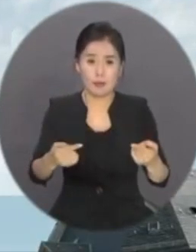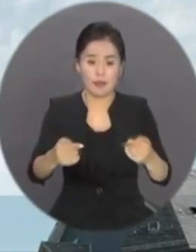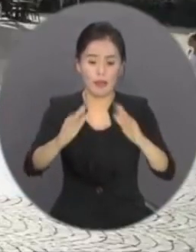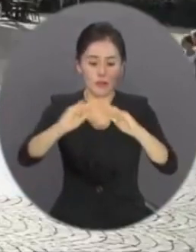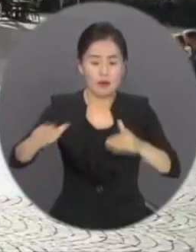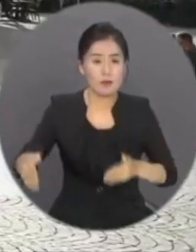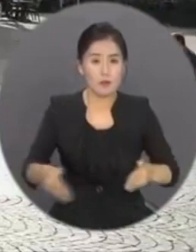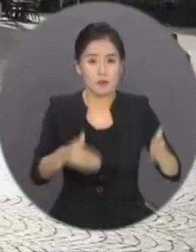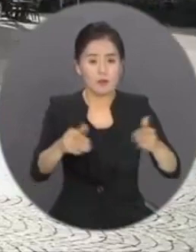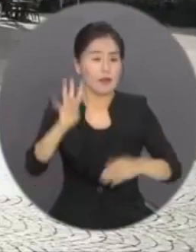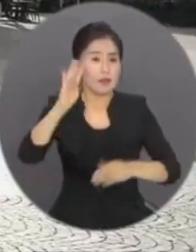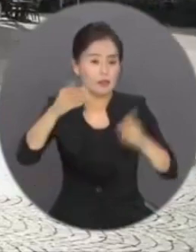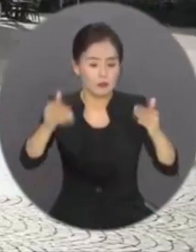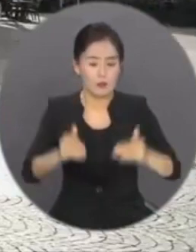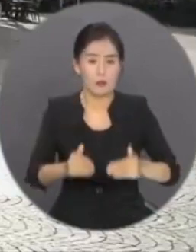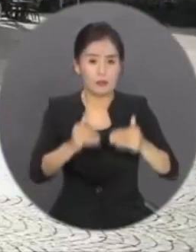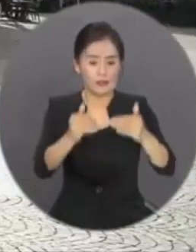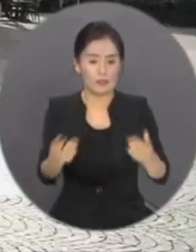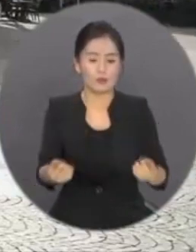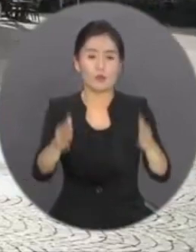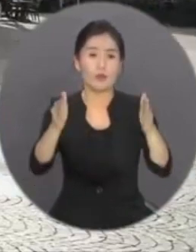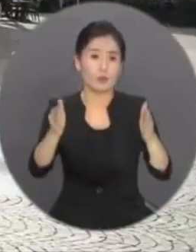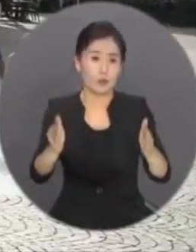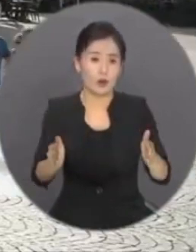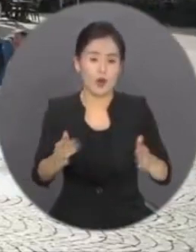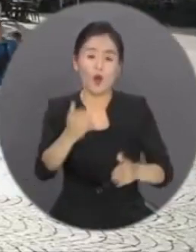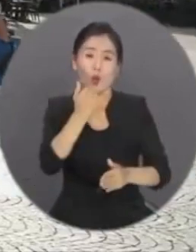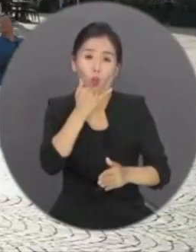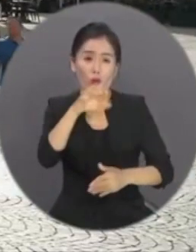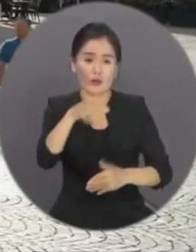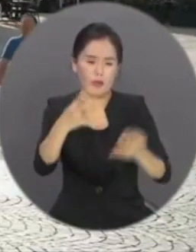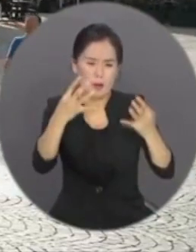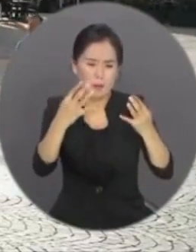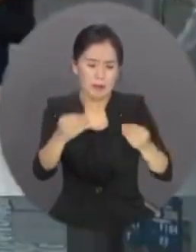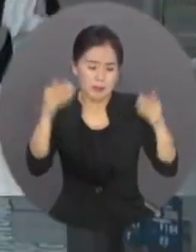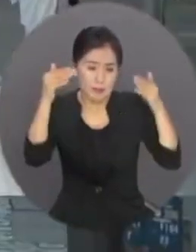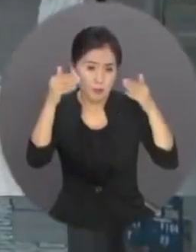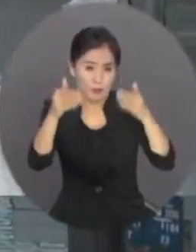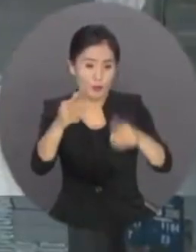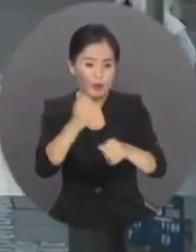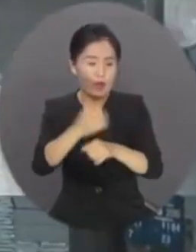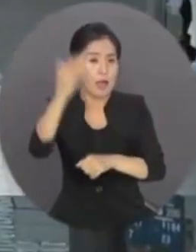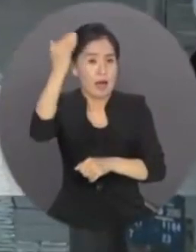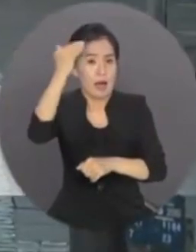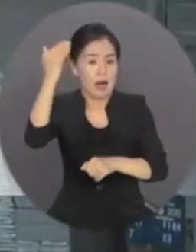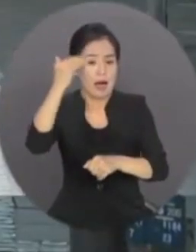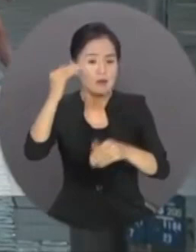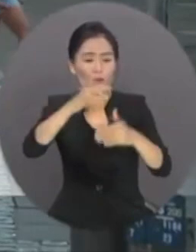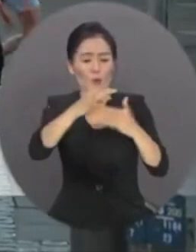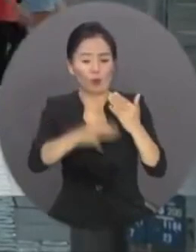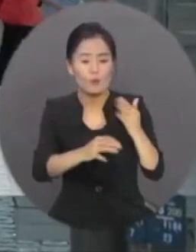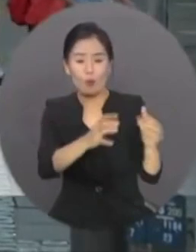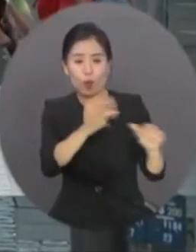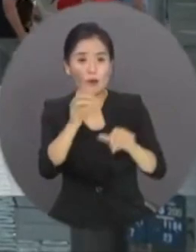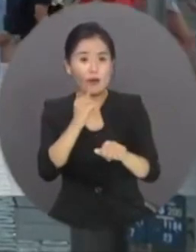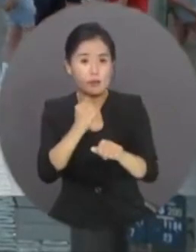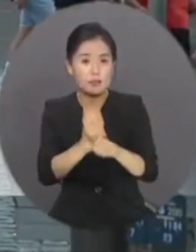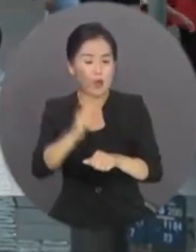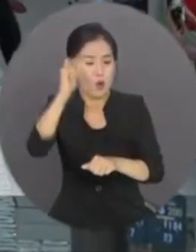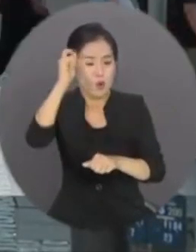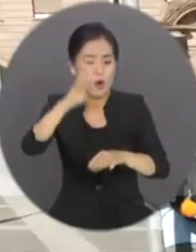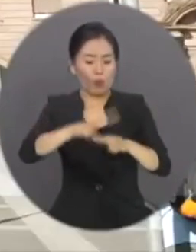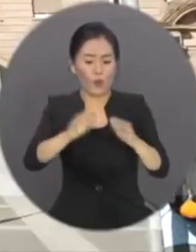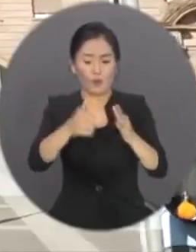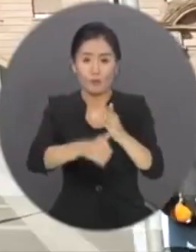전라남도는 사흘간 진행되는 축제기간 독일에서 많은 주목을 받는 한국의 콘텐츠를 활용해